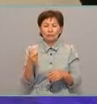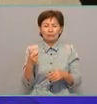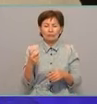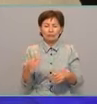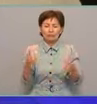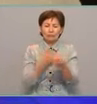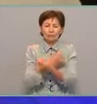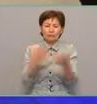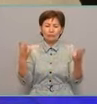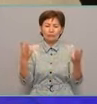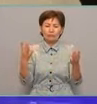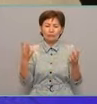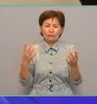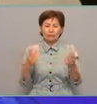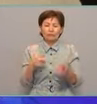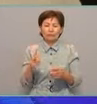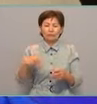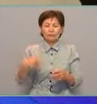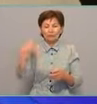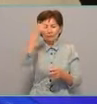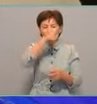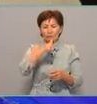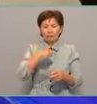айында ұшырды тойлай отырып